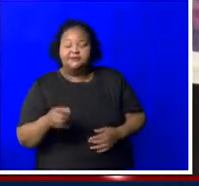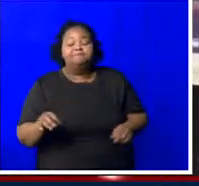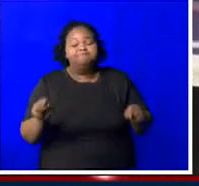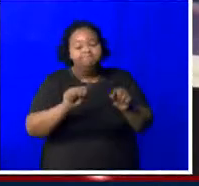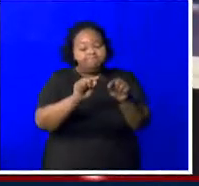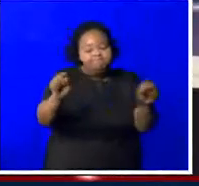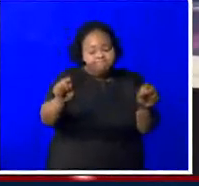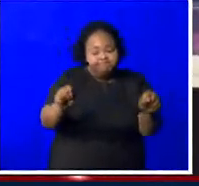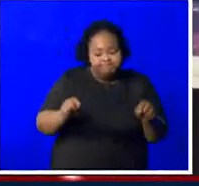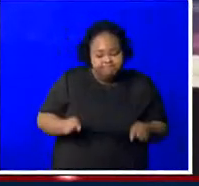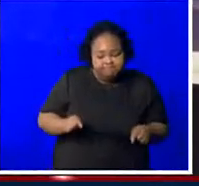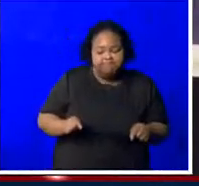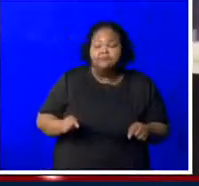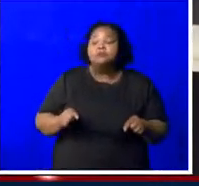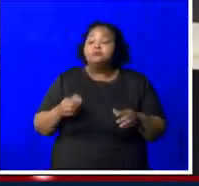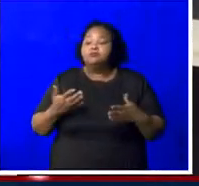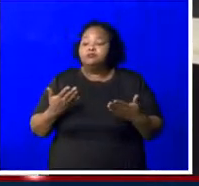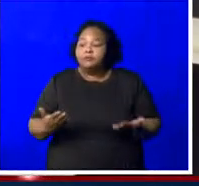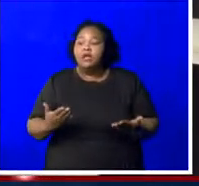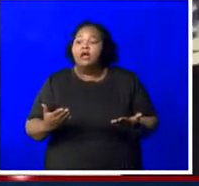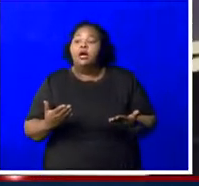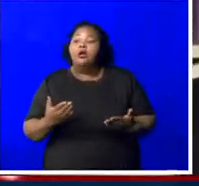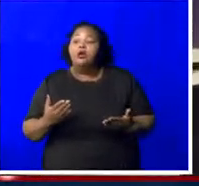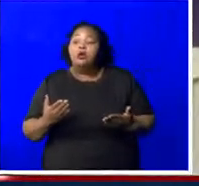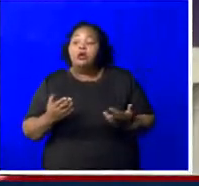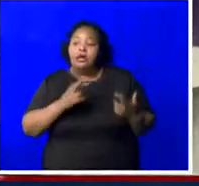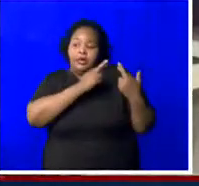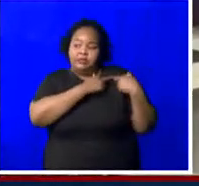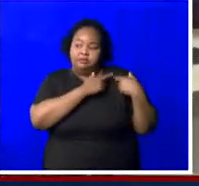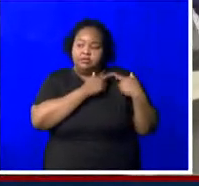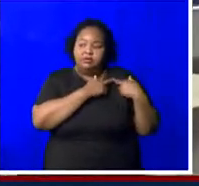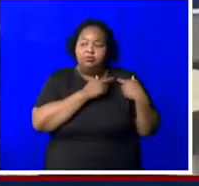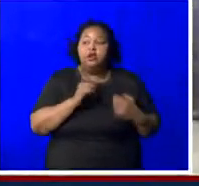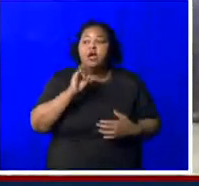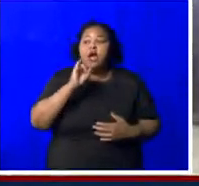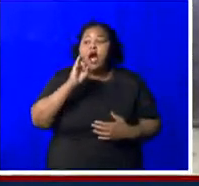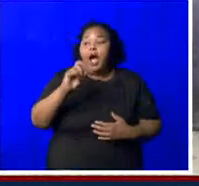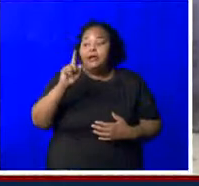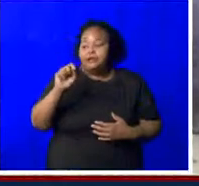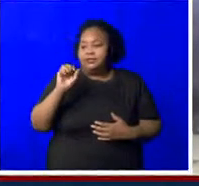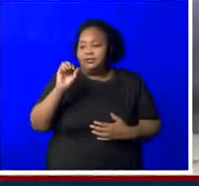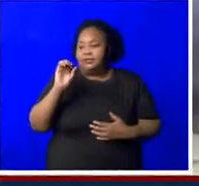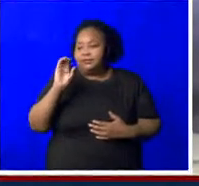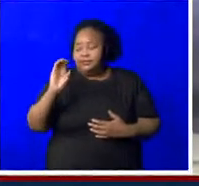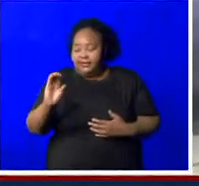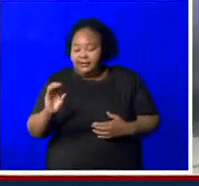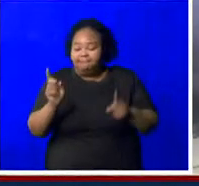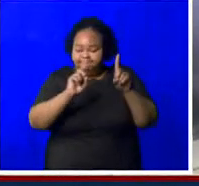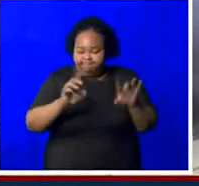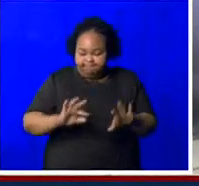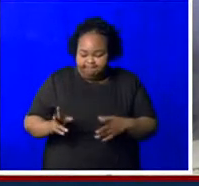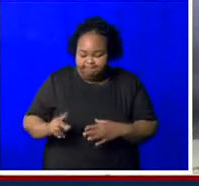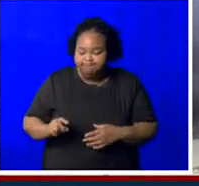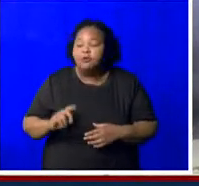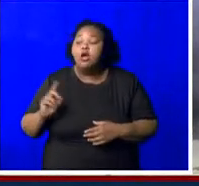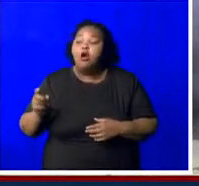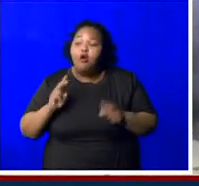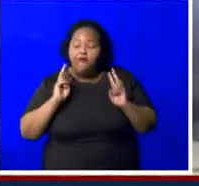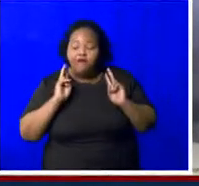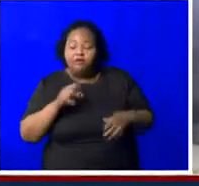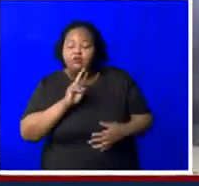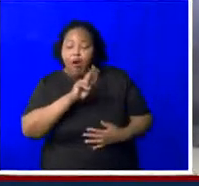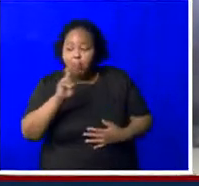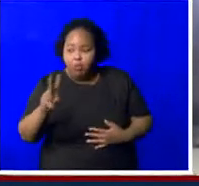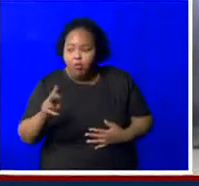gumbi lapho kutawufunzelwa khona tebuciko. Indvuna ikhongosele kakhulu kubantu abesikolo kwekuthi batimisele etifundweni